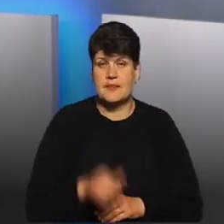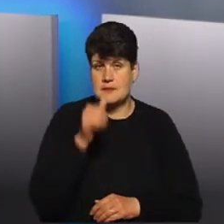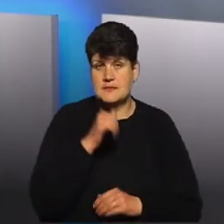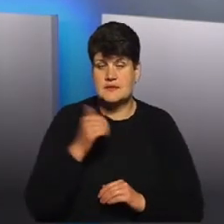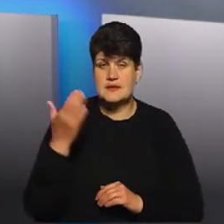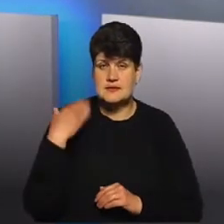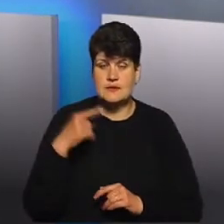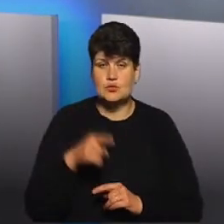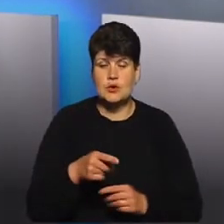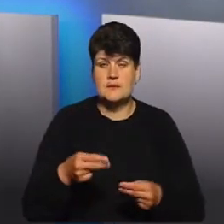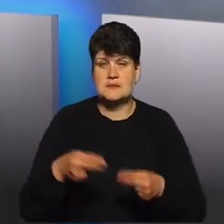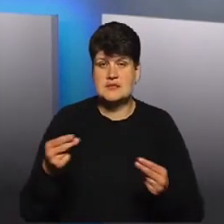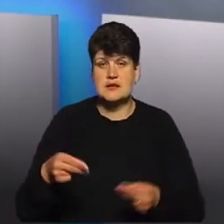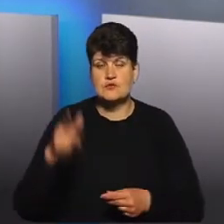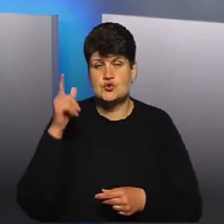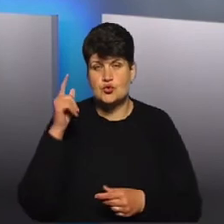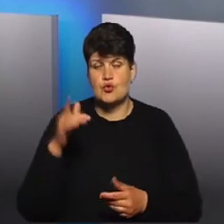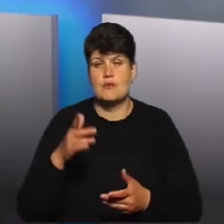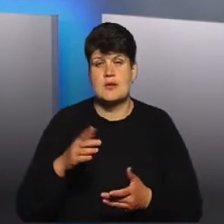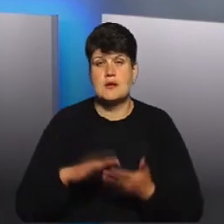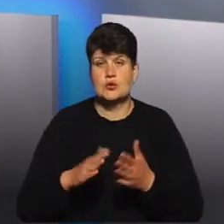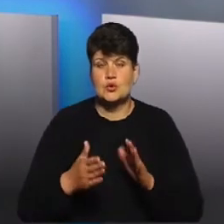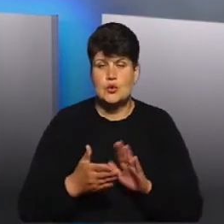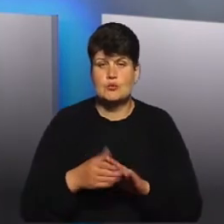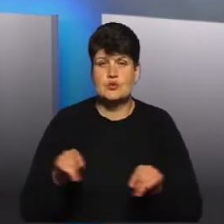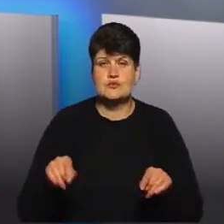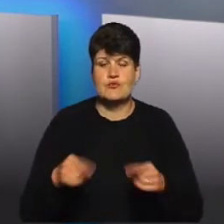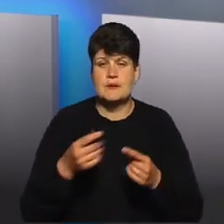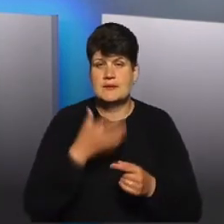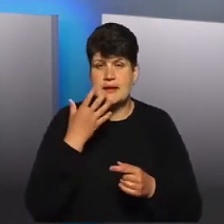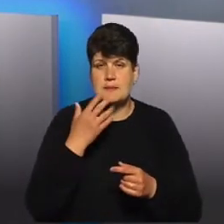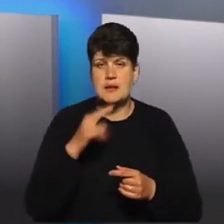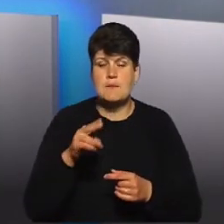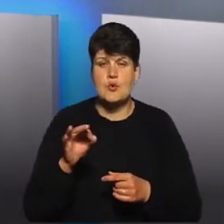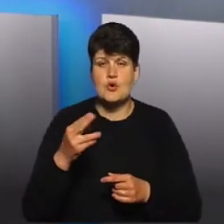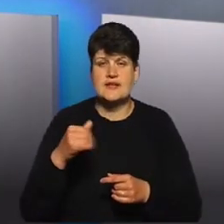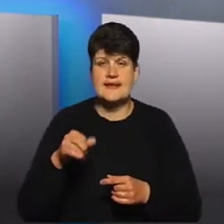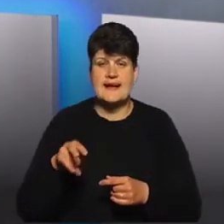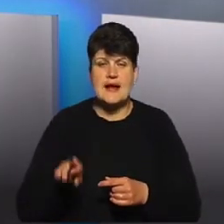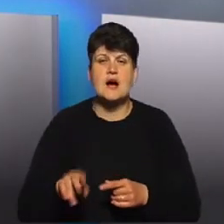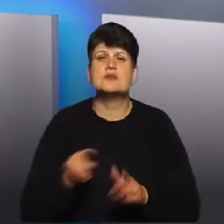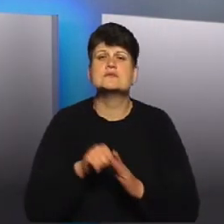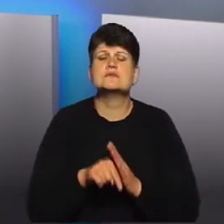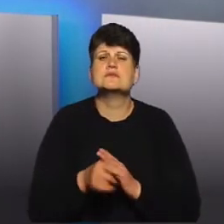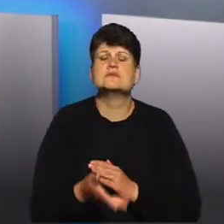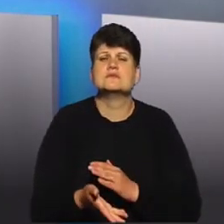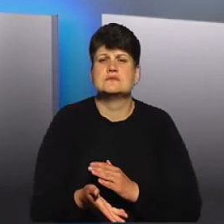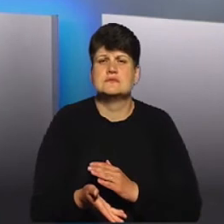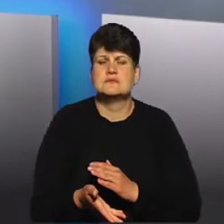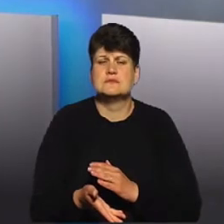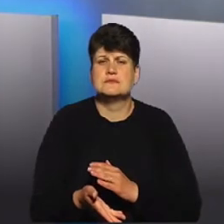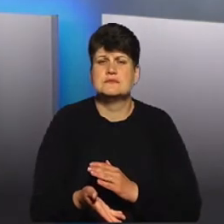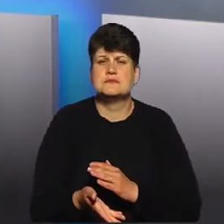створення туристичного кластеру «Тепле Поділля». Так? Кількома словами, в чому суть взагалі? Дивіться, щоб